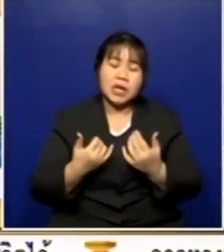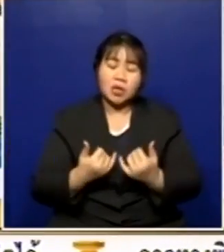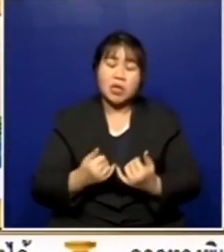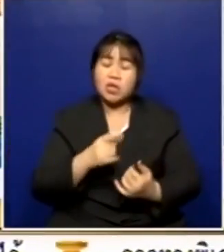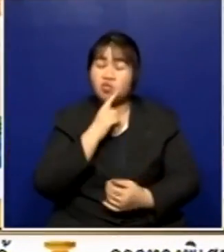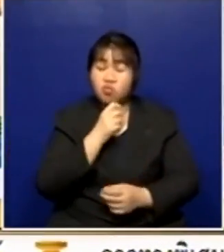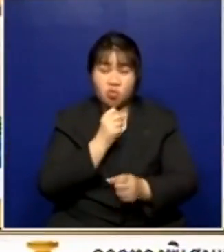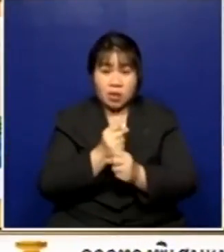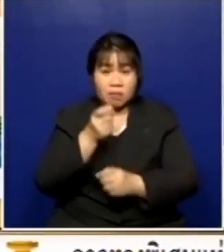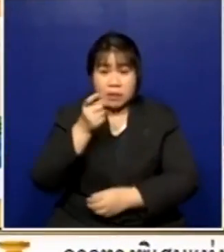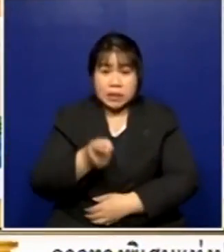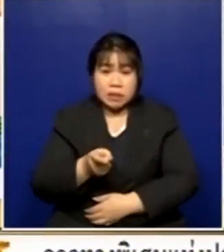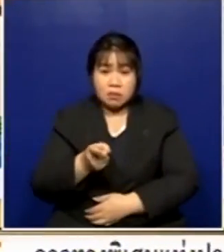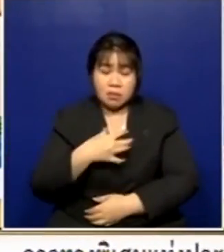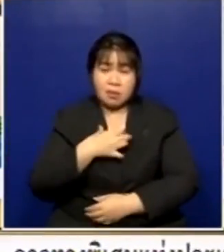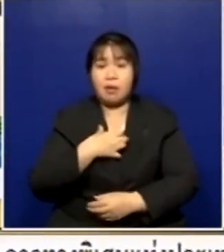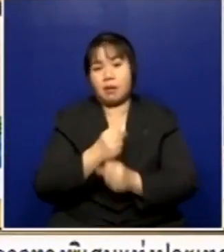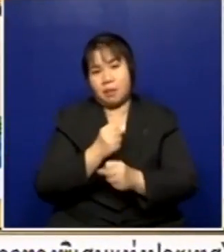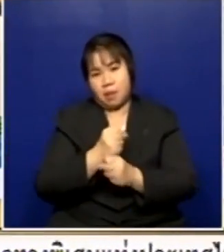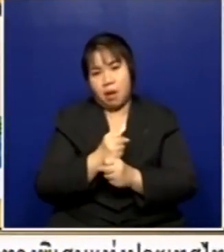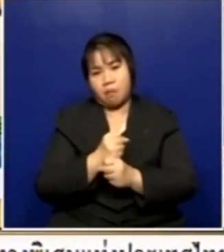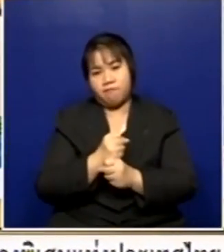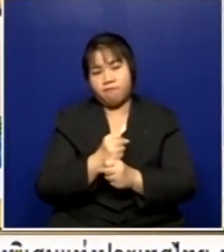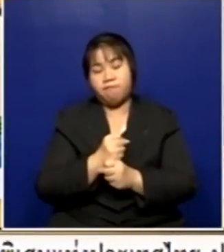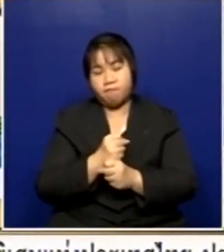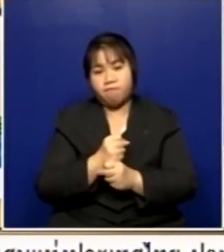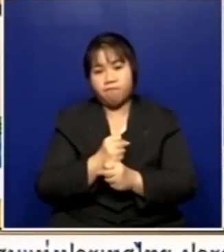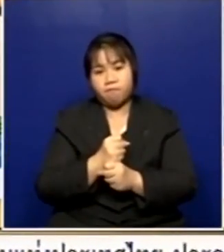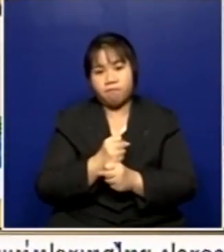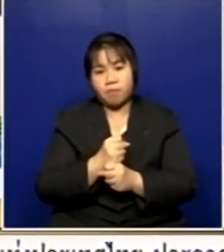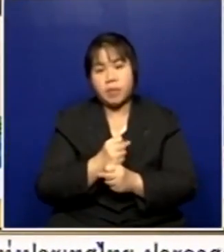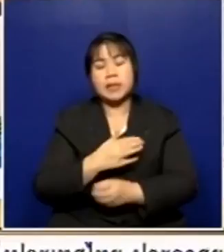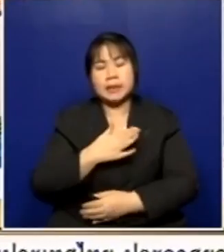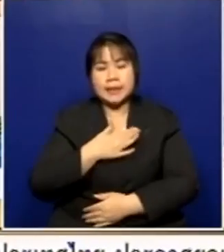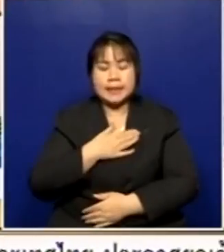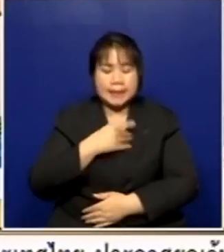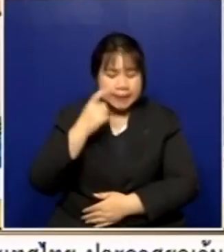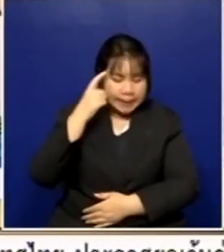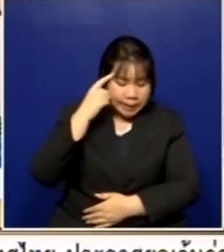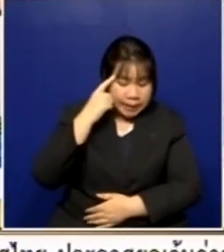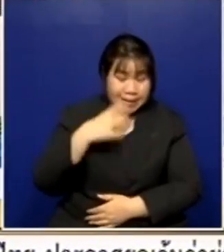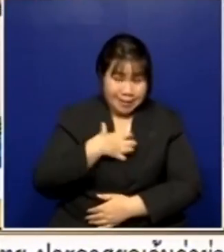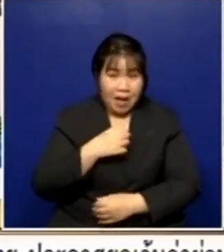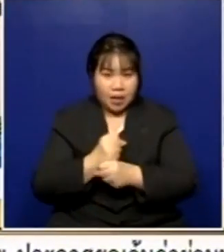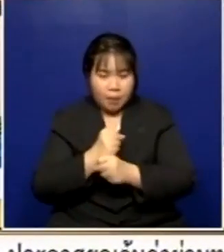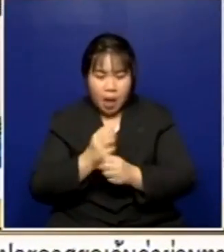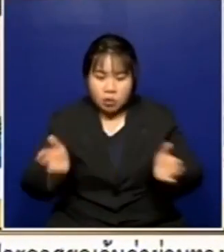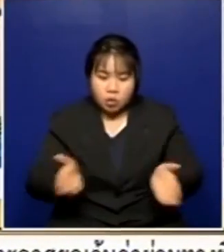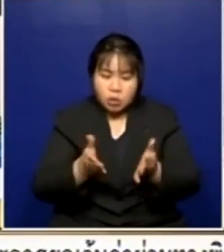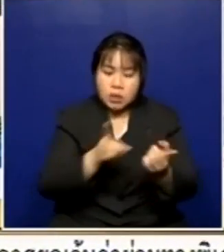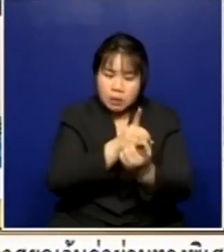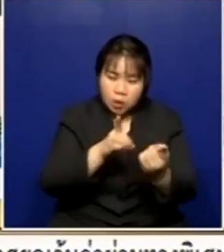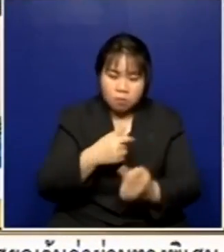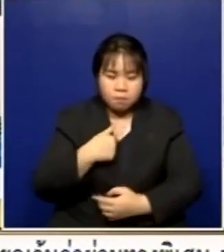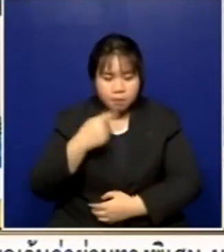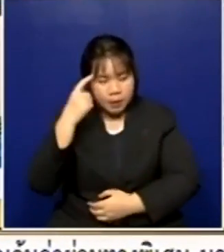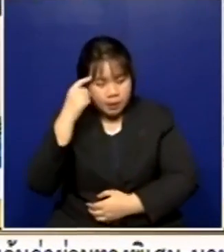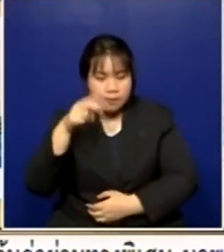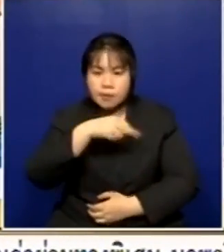เมื่อเราต้องการที่จะทำงานในสิ่งต่างๆเหล่านี้เราก็แสวงหาแหล่งที่